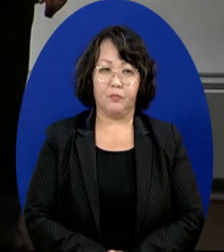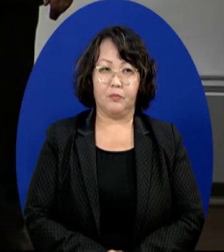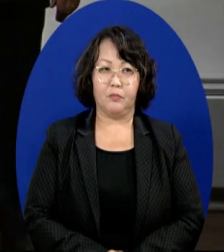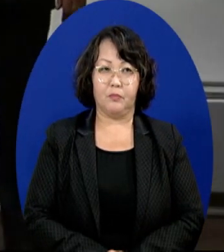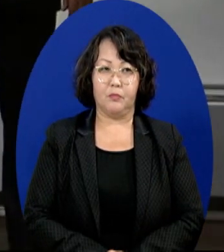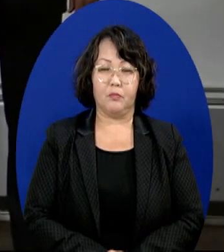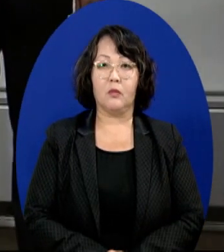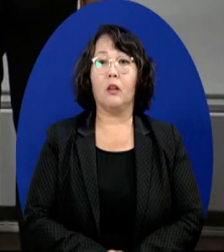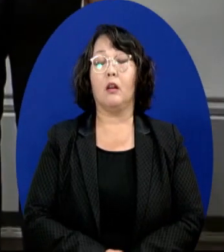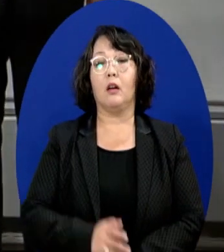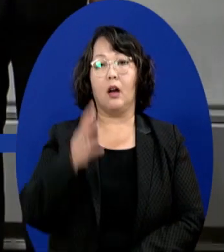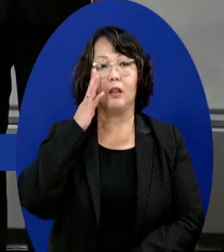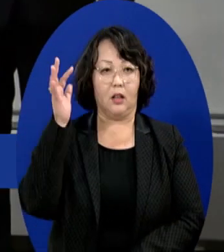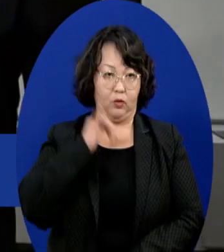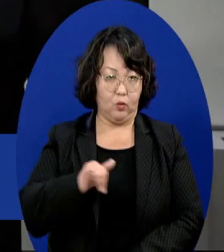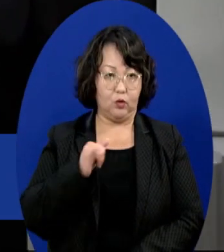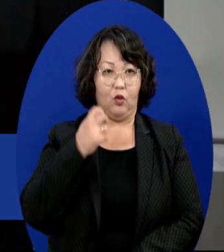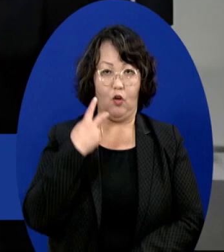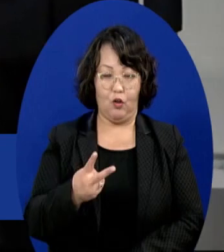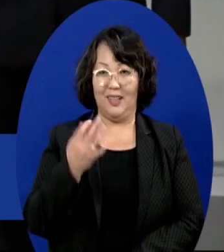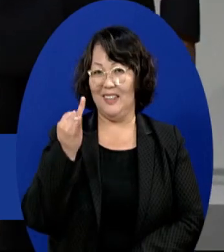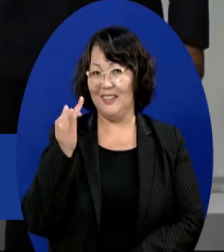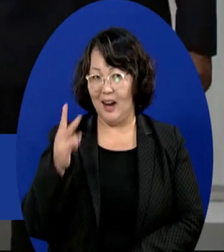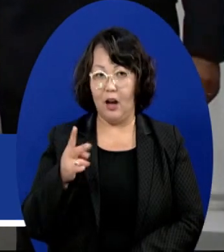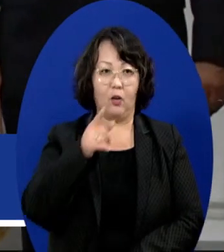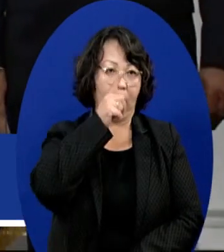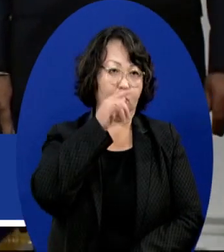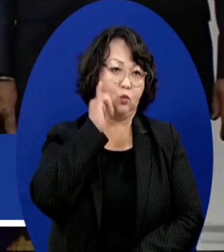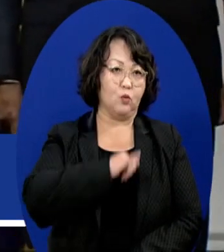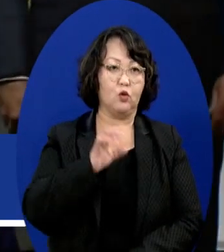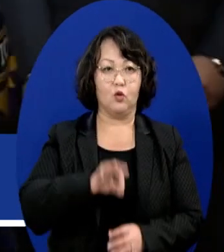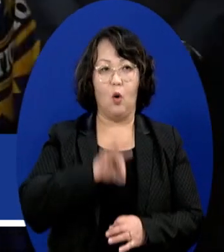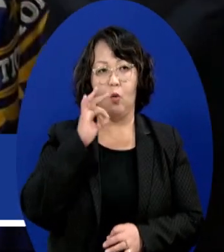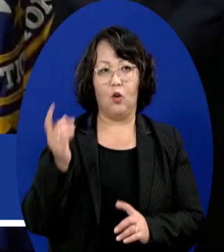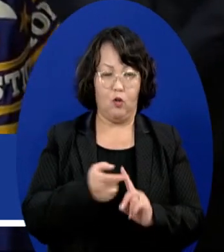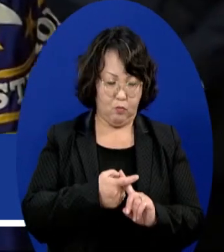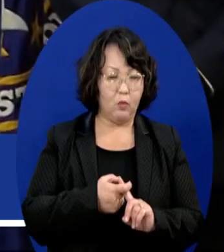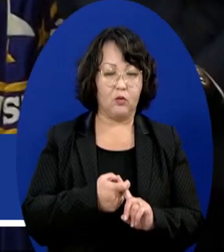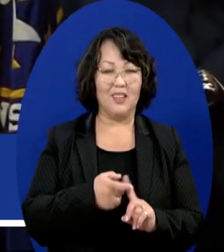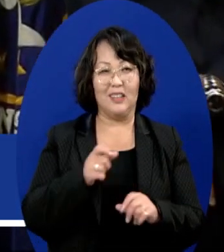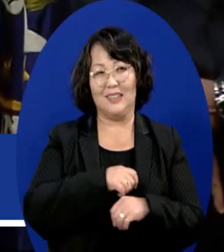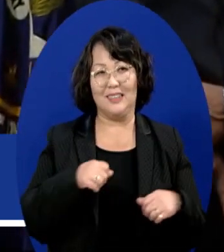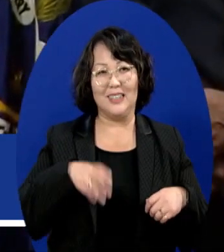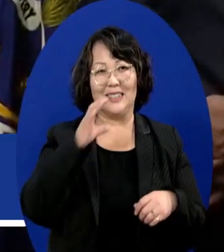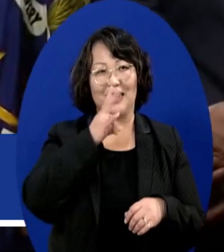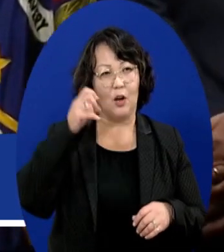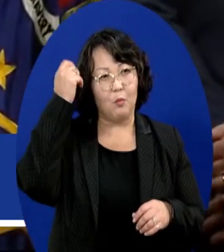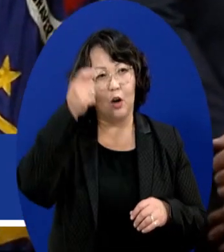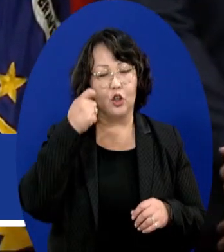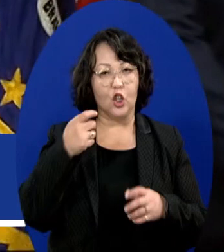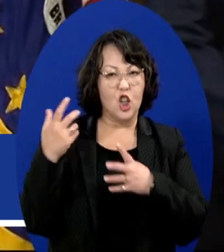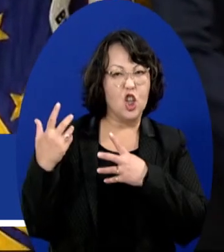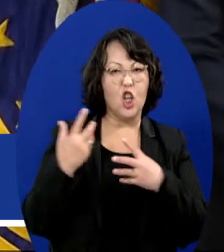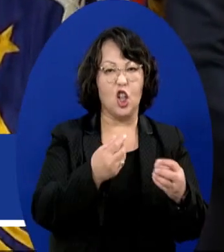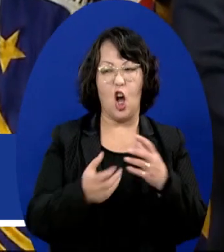intelligence and law enforcement. Гадаадын хоёр улс, тодорхойлбол Иран, Оросын холбооны улс сонгуультай холбоотойгоор олон нийтийн санаа бодолд нөлөөлөхөөр оролдож байгаа тодорхой